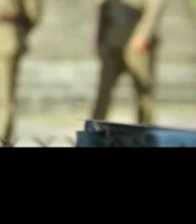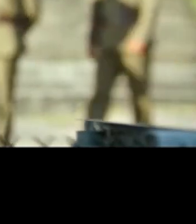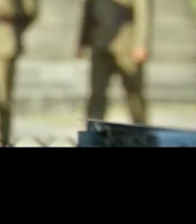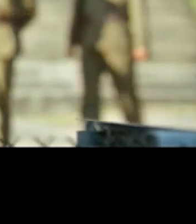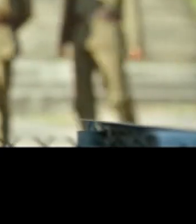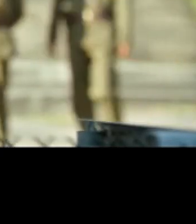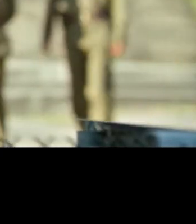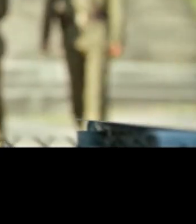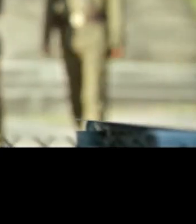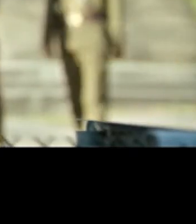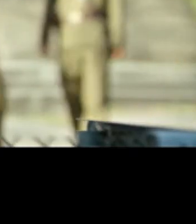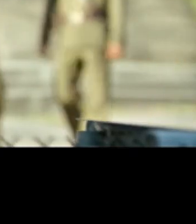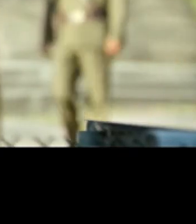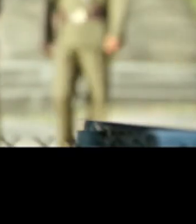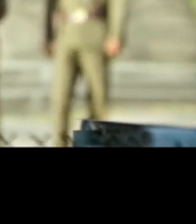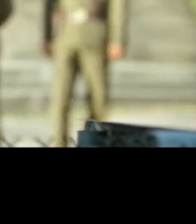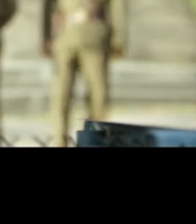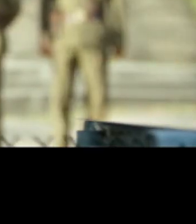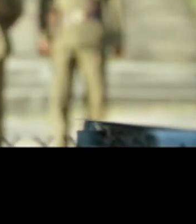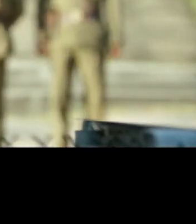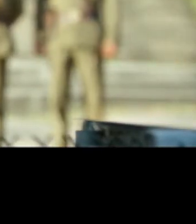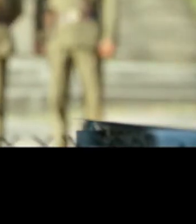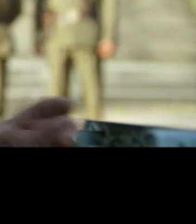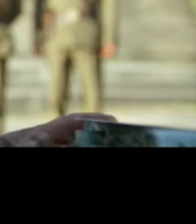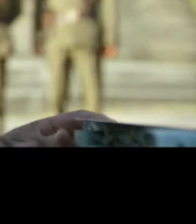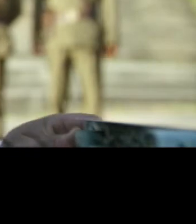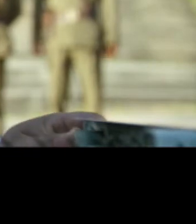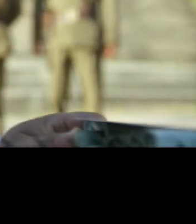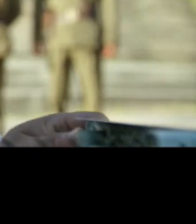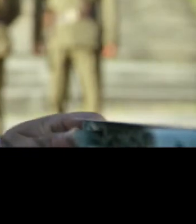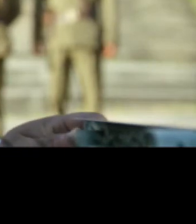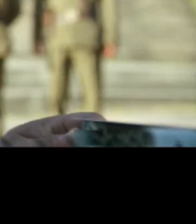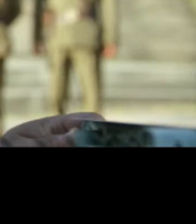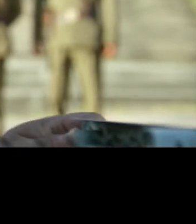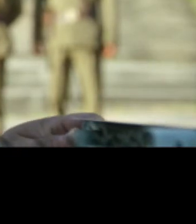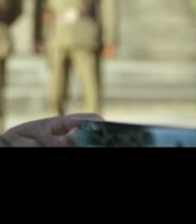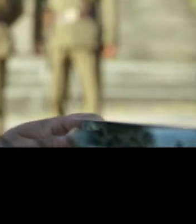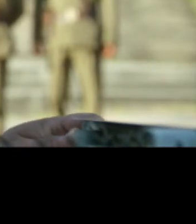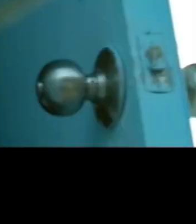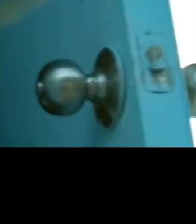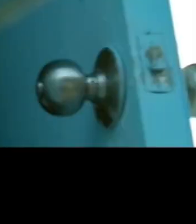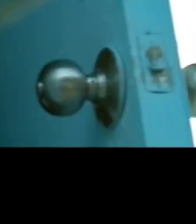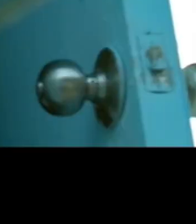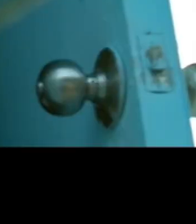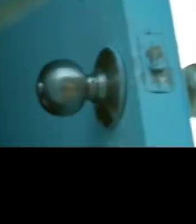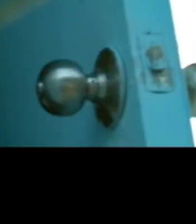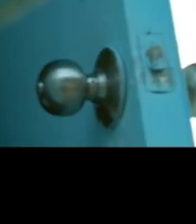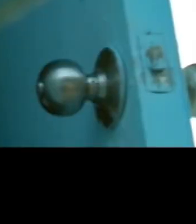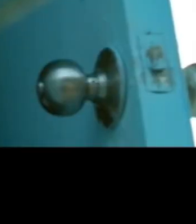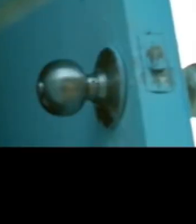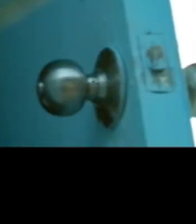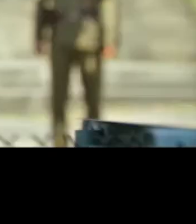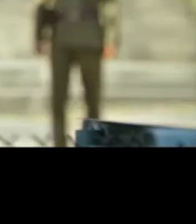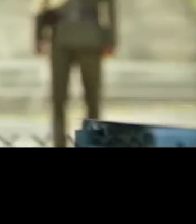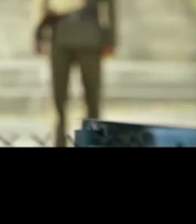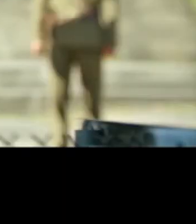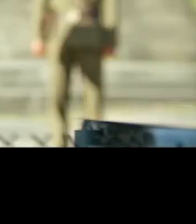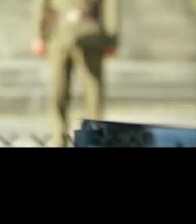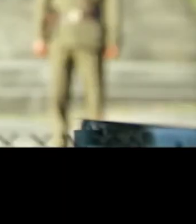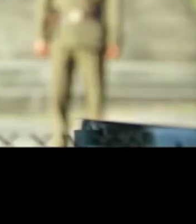북한군 2명이 다가와 먼 발치에서 철안의 뒷모습을 응시한다. 녹이 많이 쓸었대요. 부중대장이